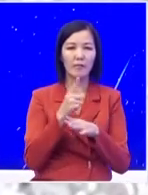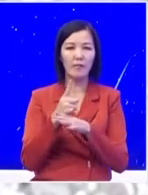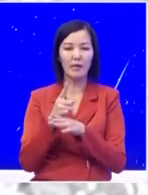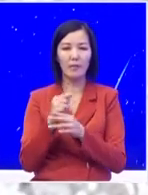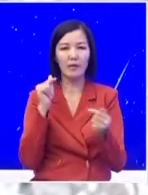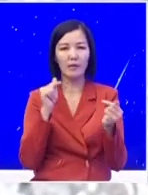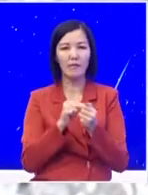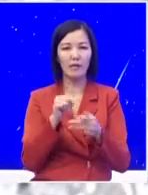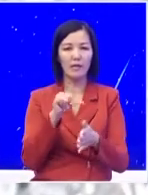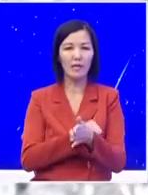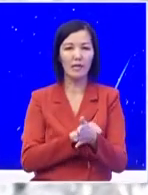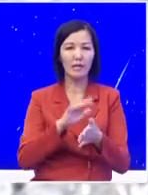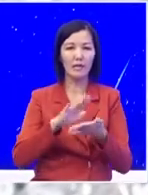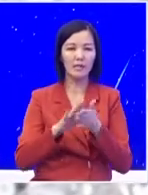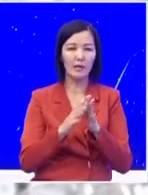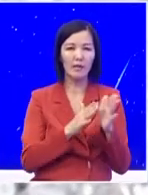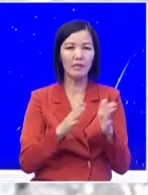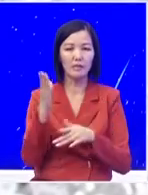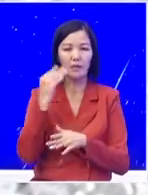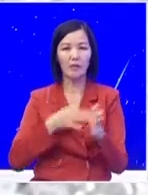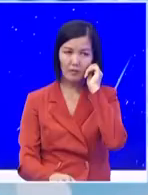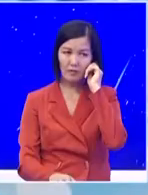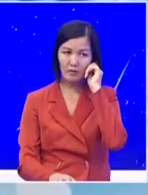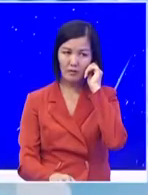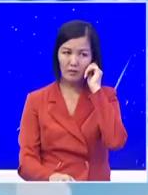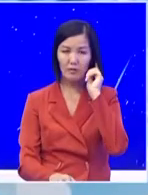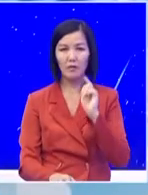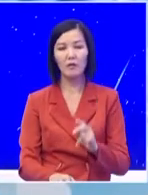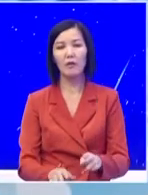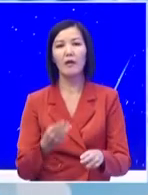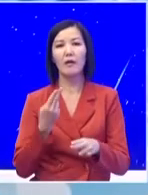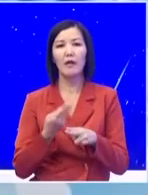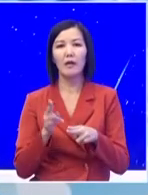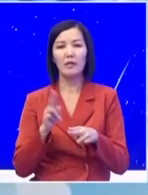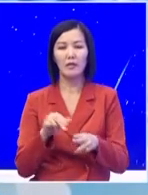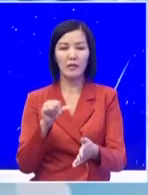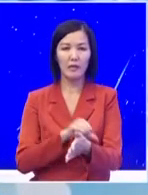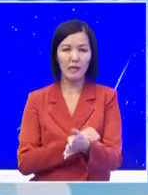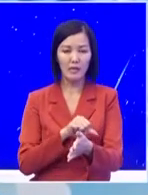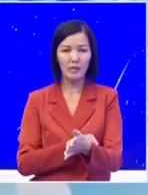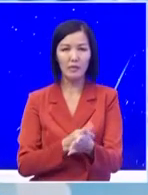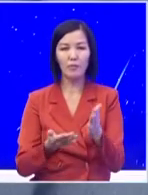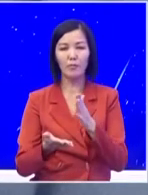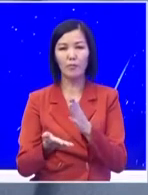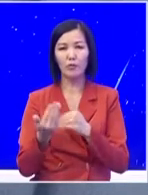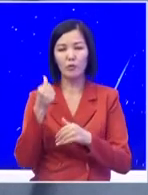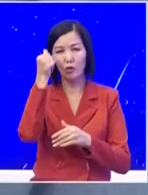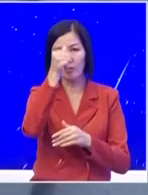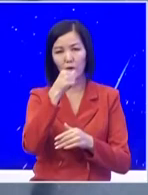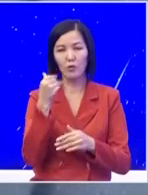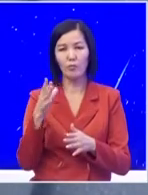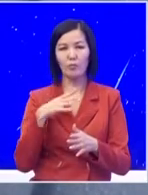противодействие наркоситуации и ее стабилизации в Алматинской области. Это новый вид наркотических средств. В прошлом году был принят закон.